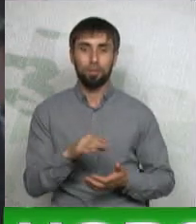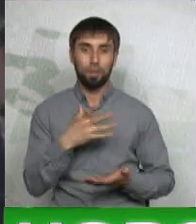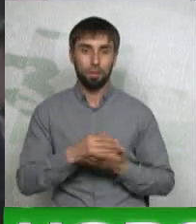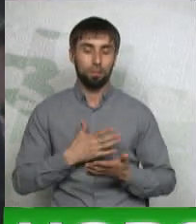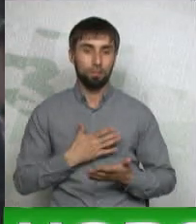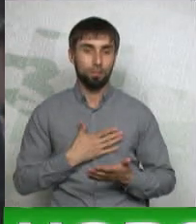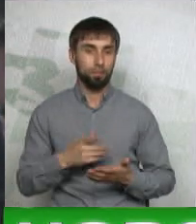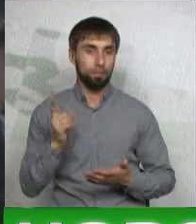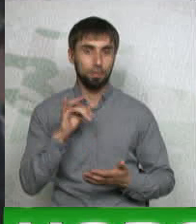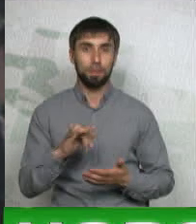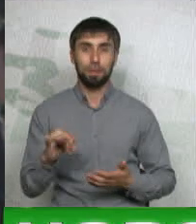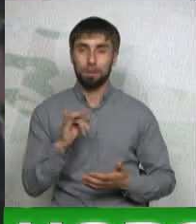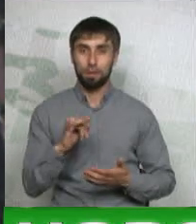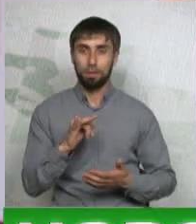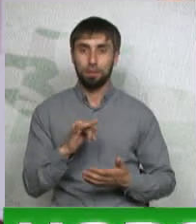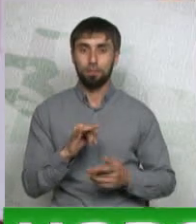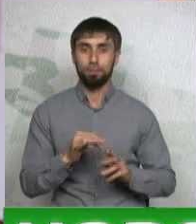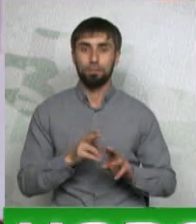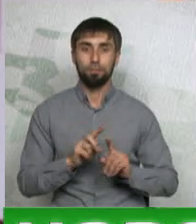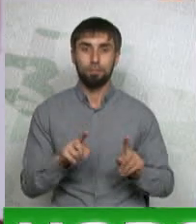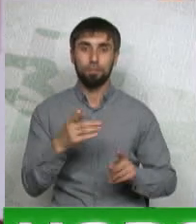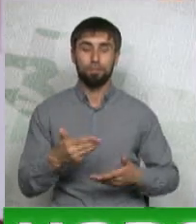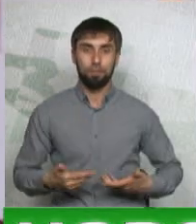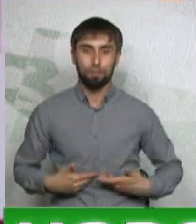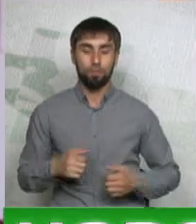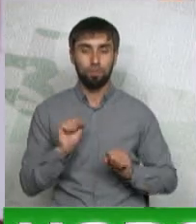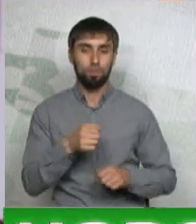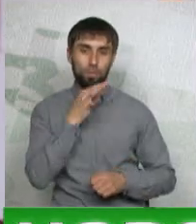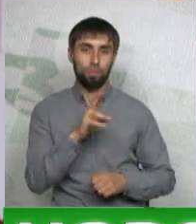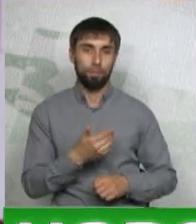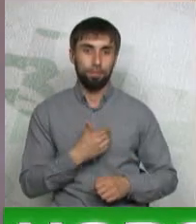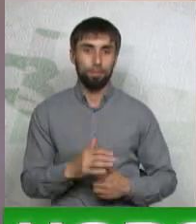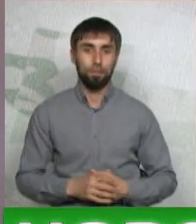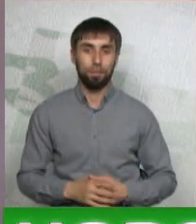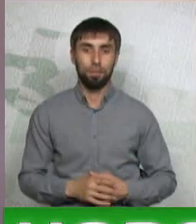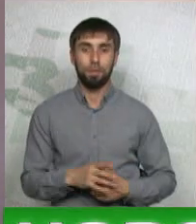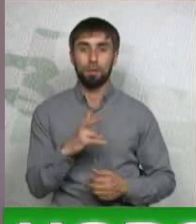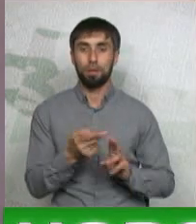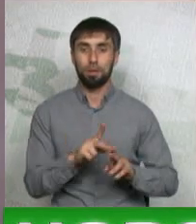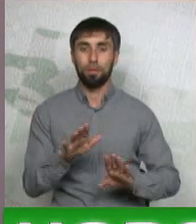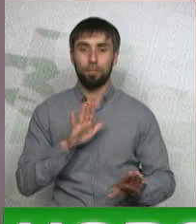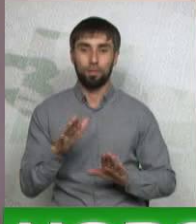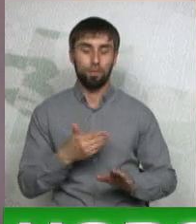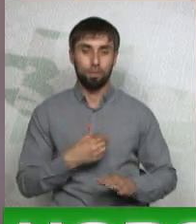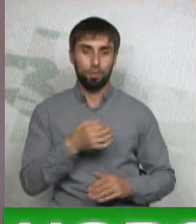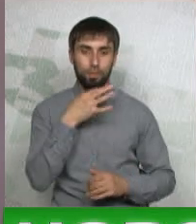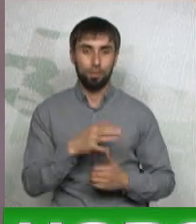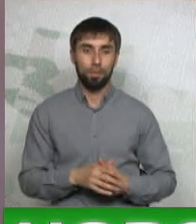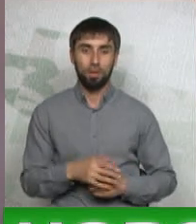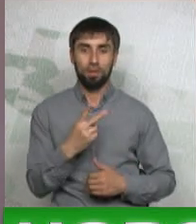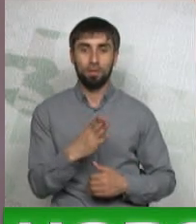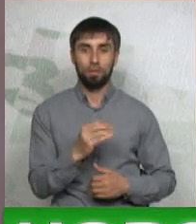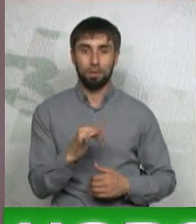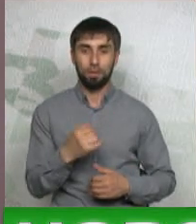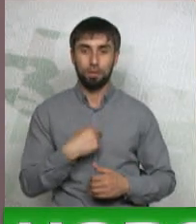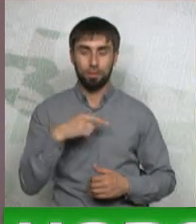наших предков и историческими особенностями их жизни мог любой желающий. На этой выставке мне понравились две вещи,